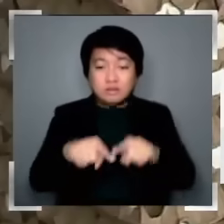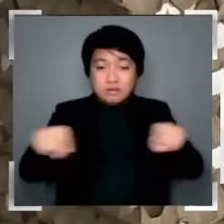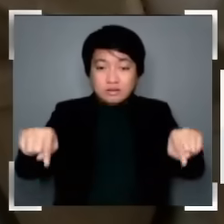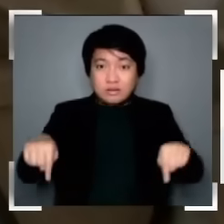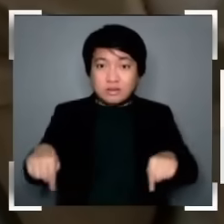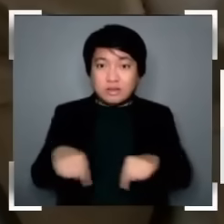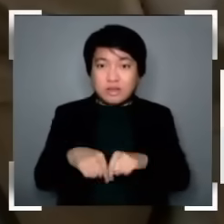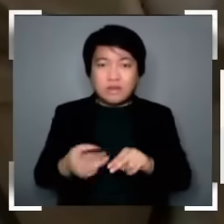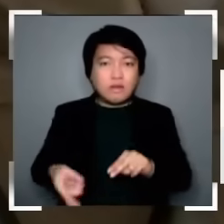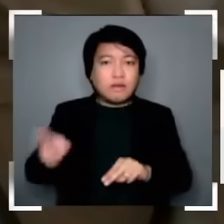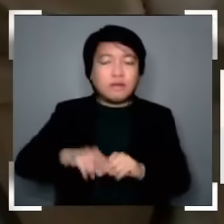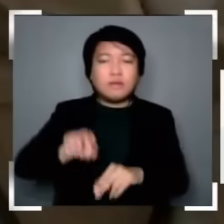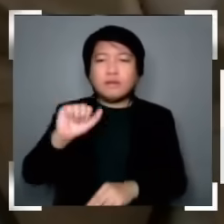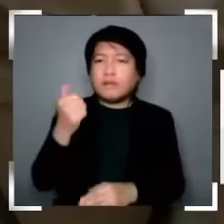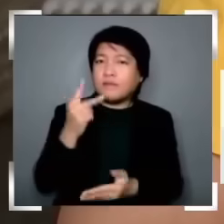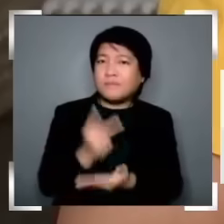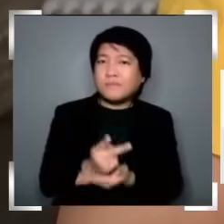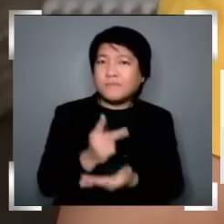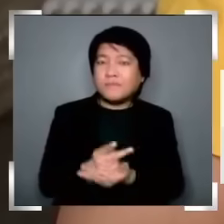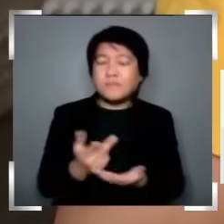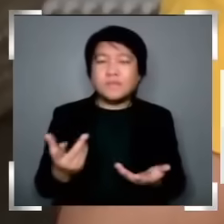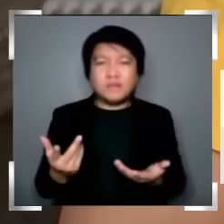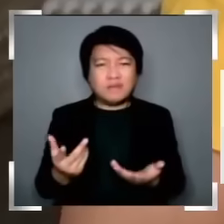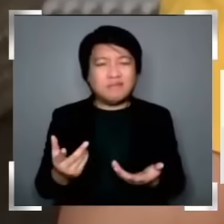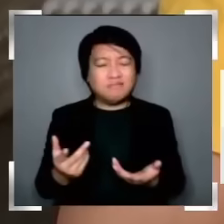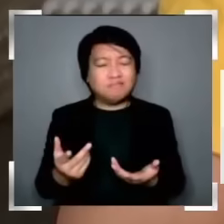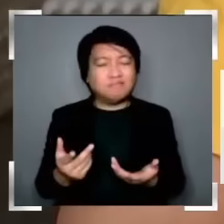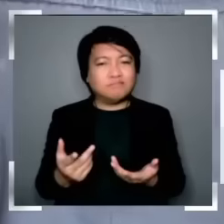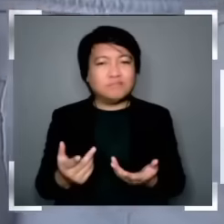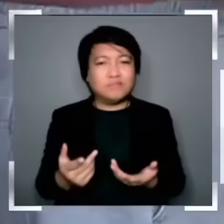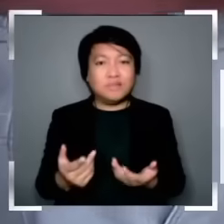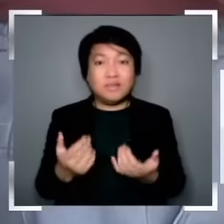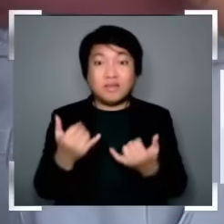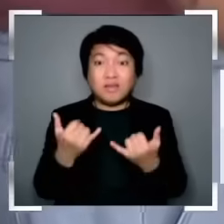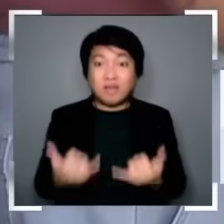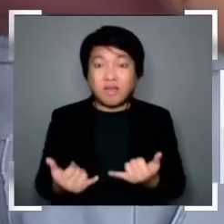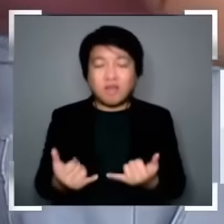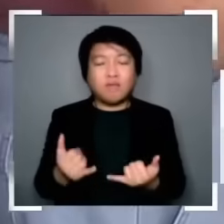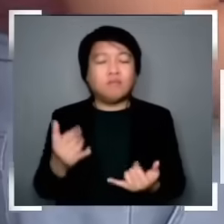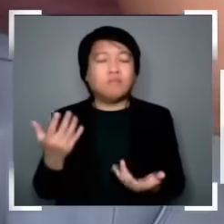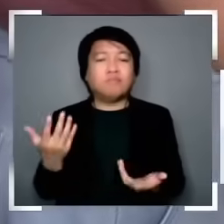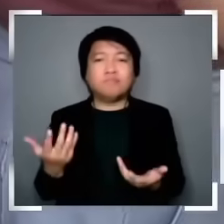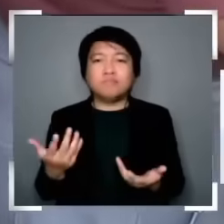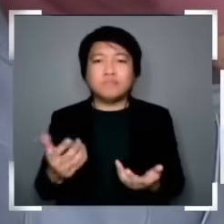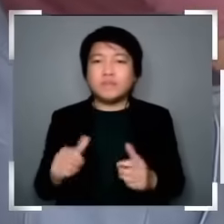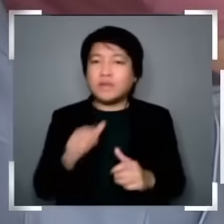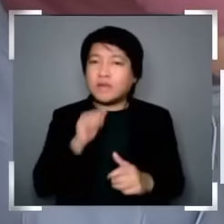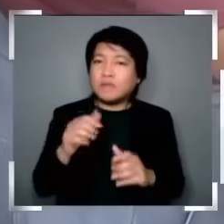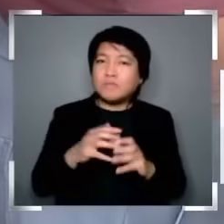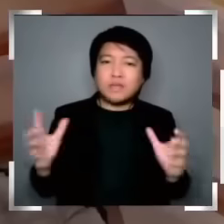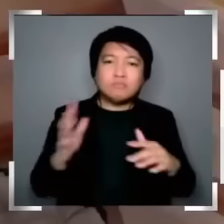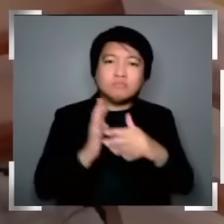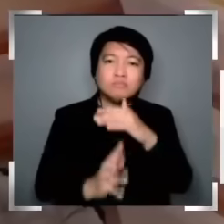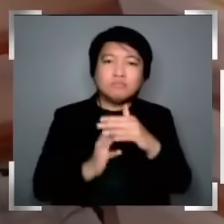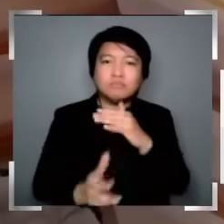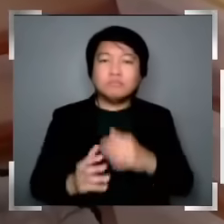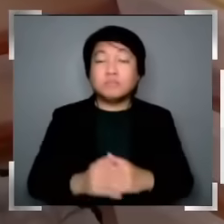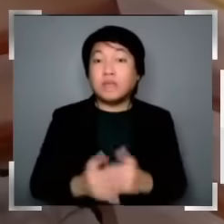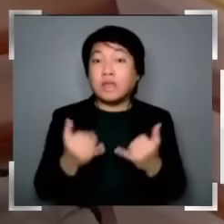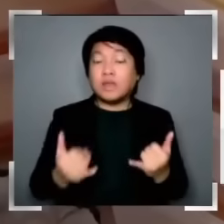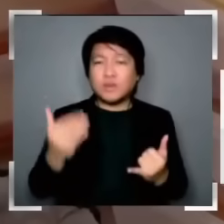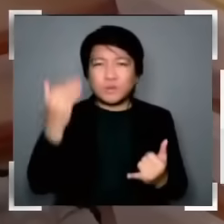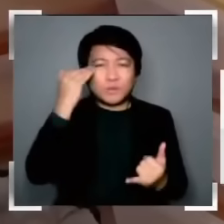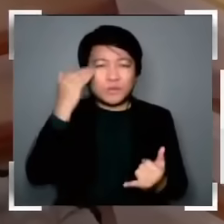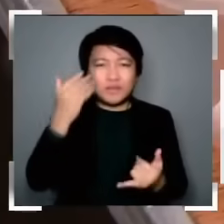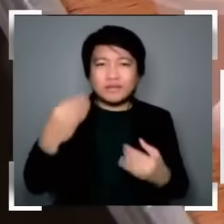stock. Tsaka nagkalyata sila. Kaya kumunti ang production. Kaya magmamahal na rin daw ang mga leche flan ng ilang negosyante